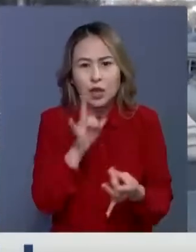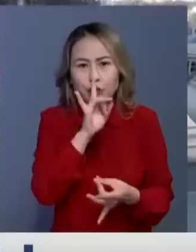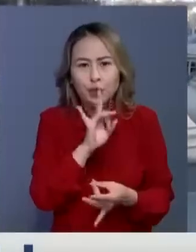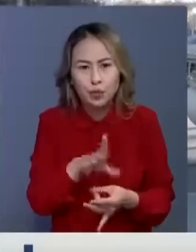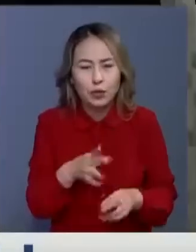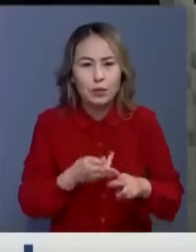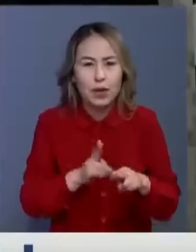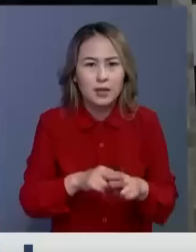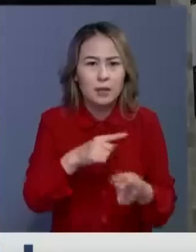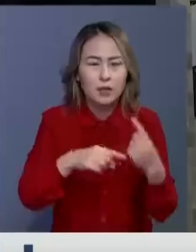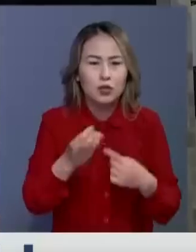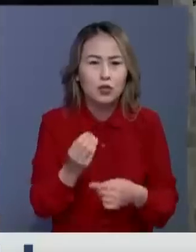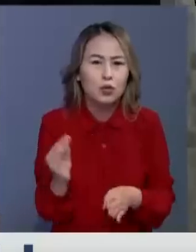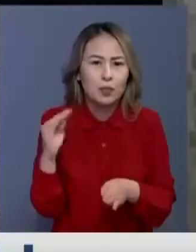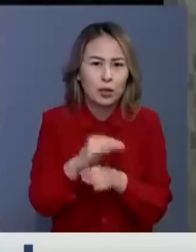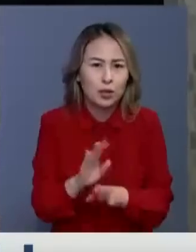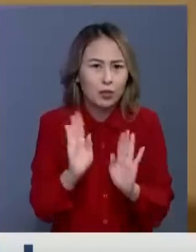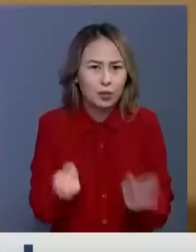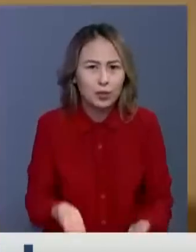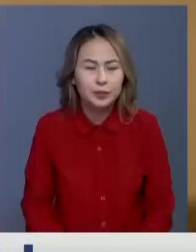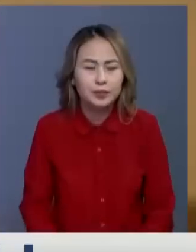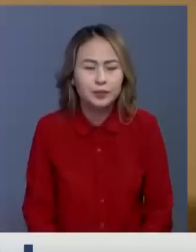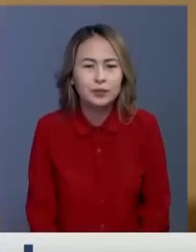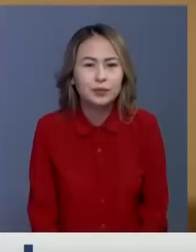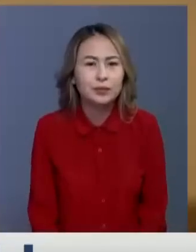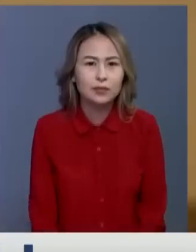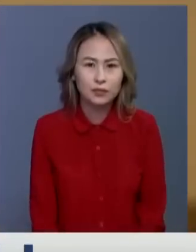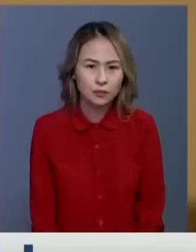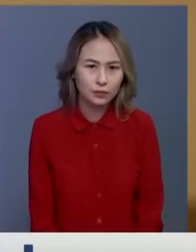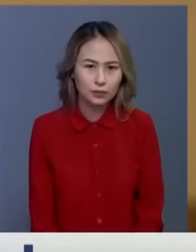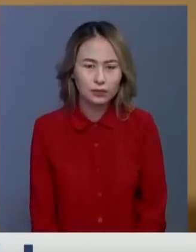алкогольдік бизнес тағы бір қиындыққа тап болуы мүмкін.